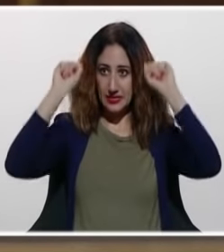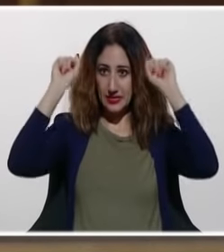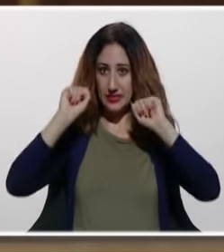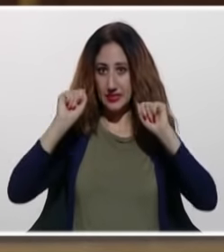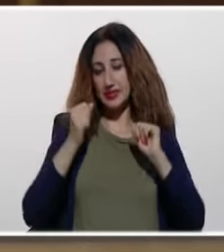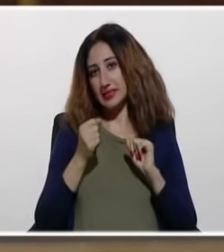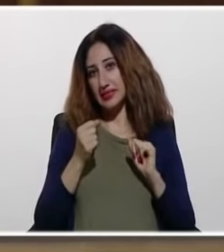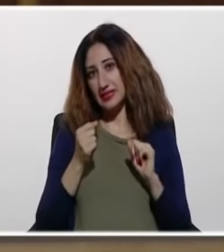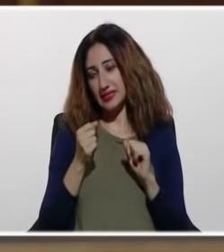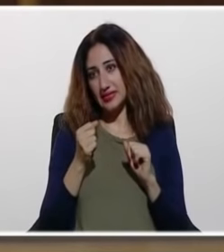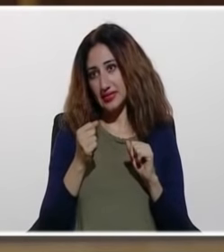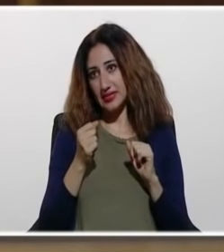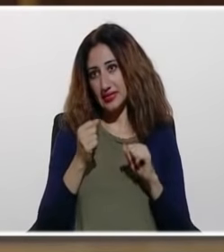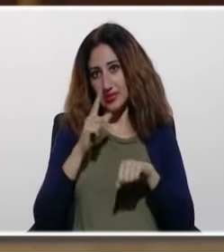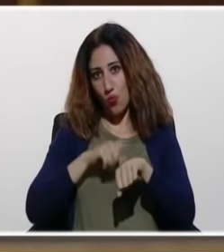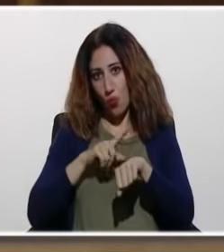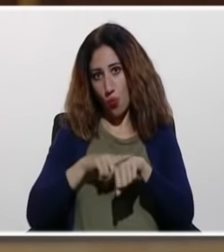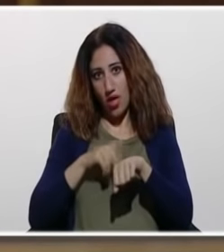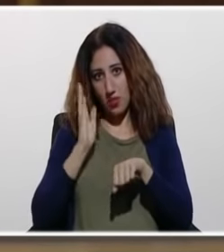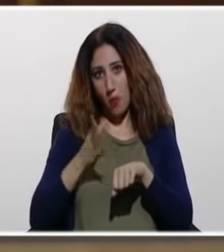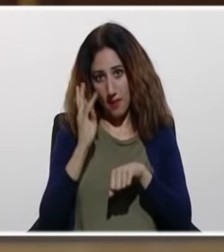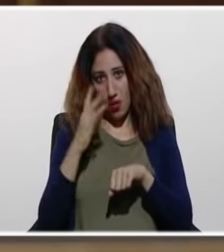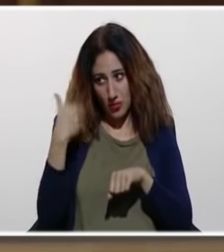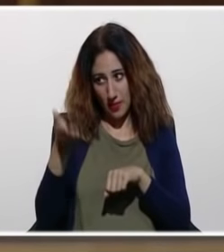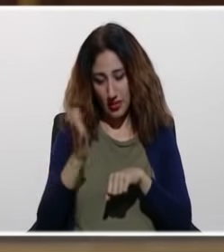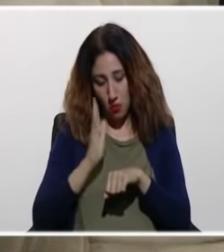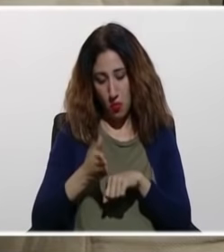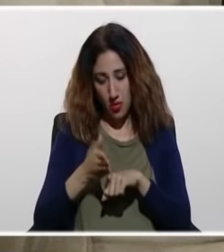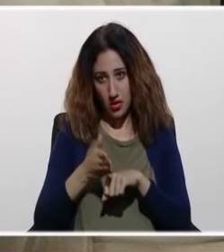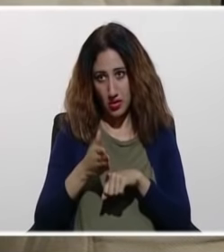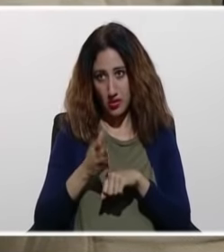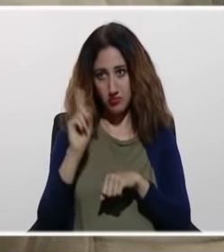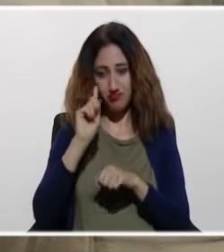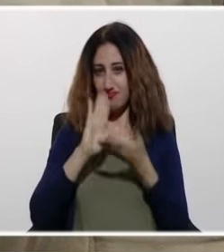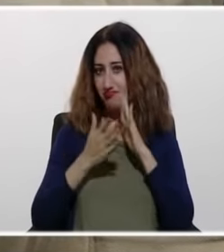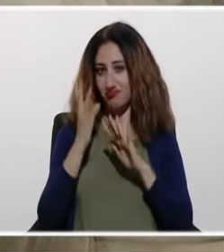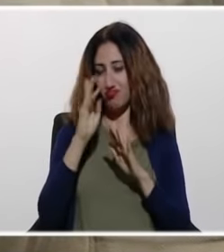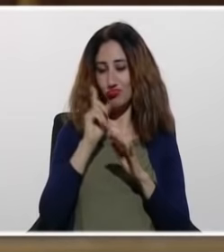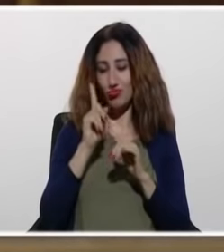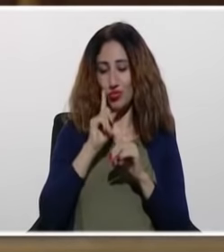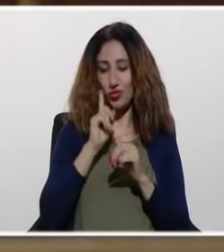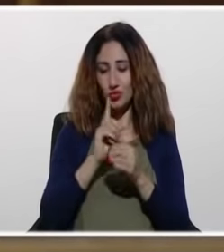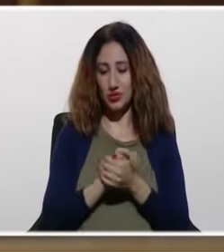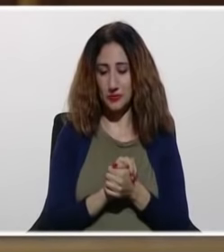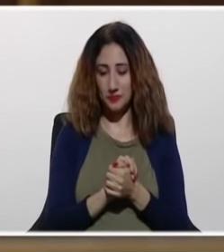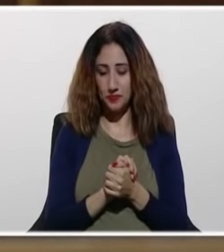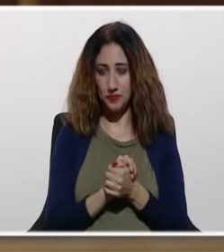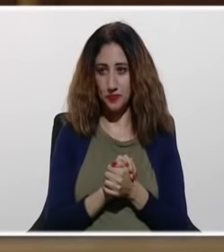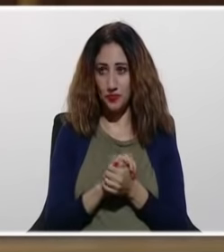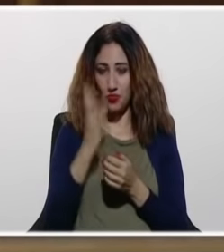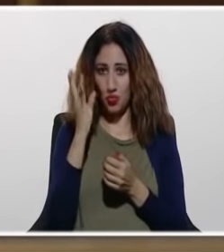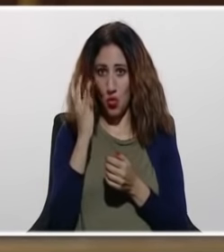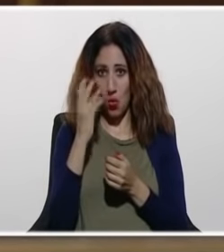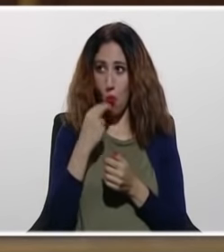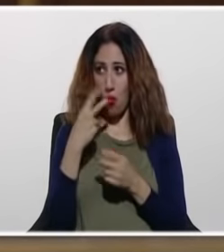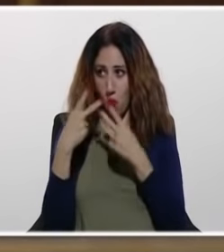تبقي عندك وقت تبقي زوجه في البيت وكده؟ لا خالص، هل ده مقبول بالنسبه للزوج ان مراته